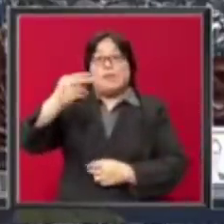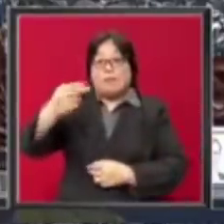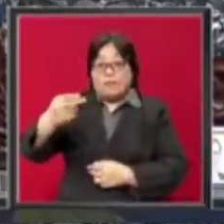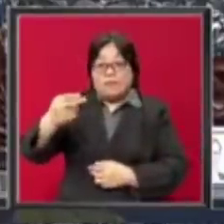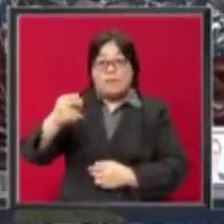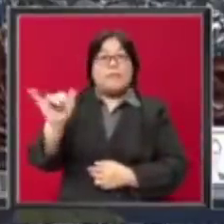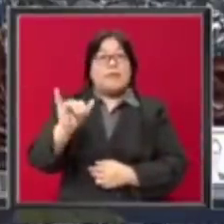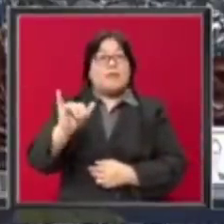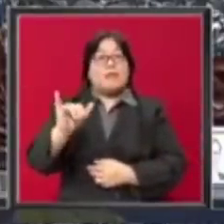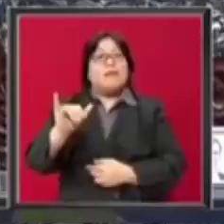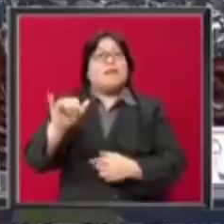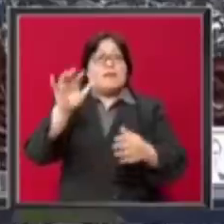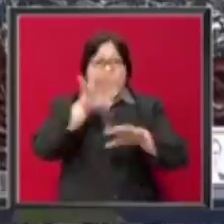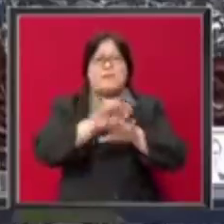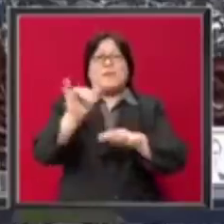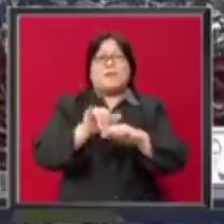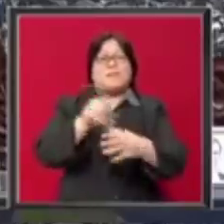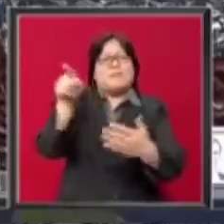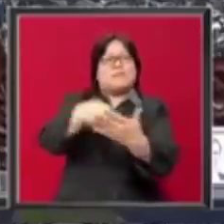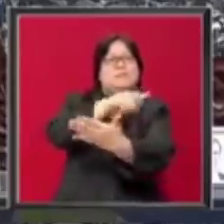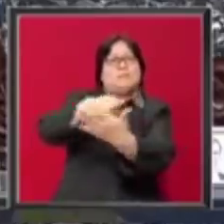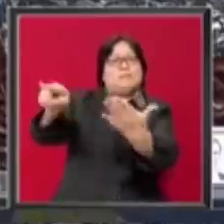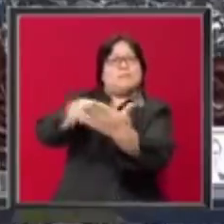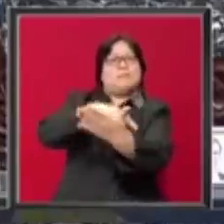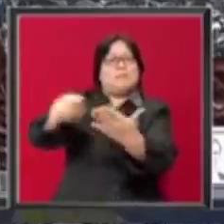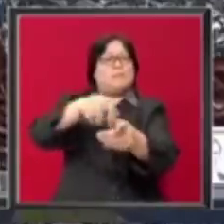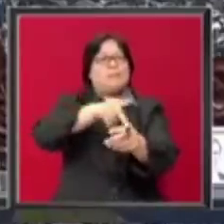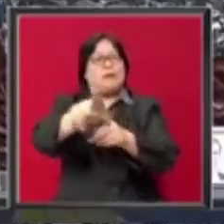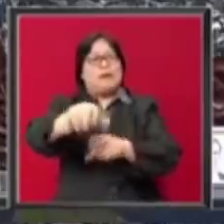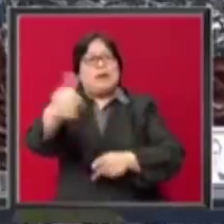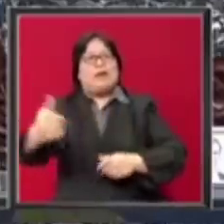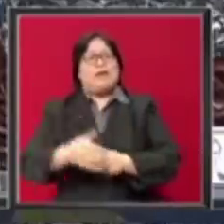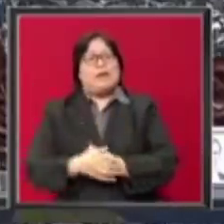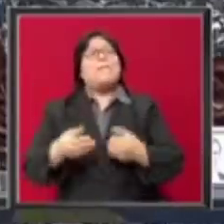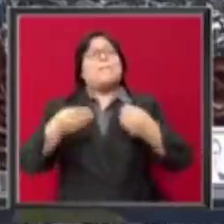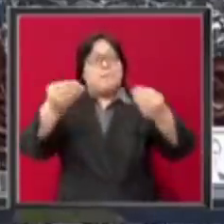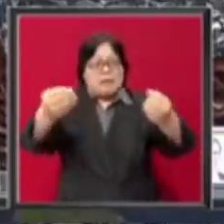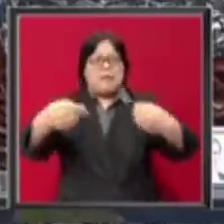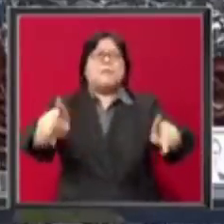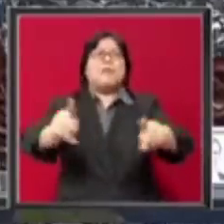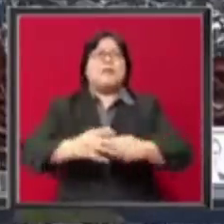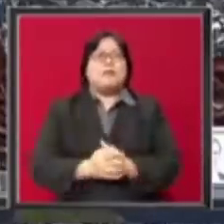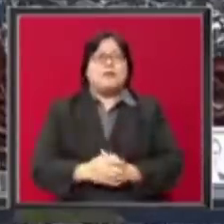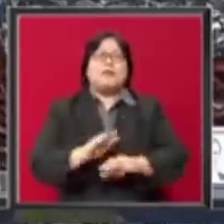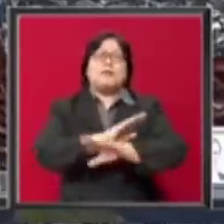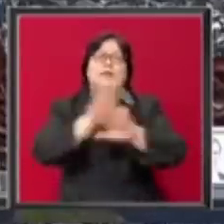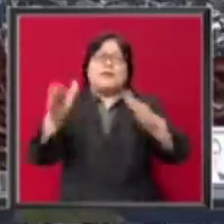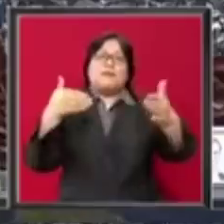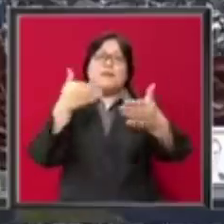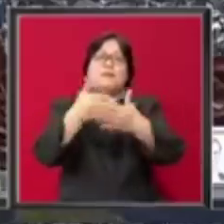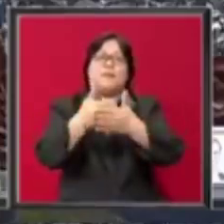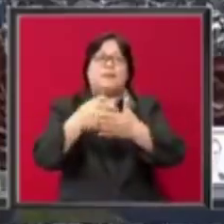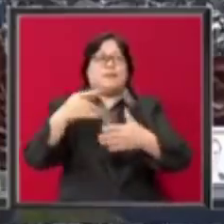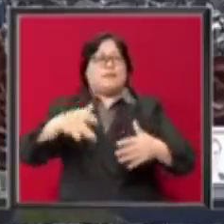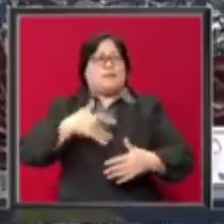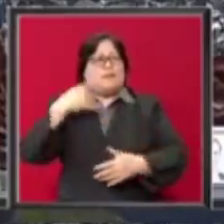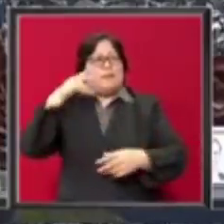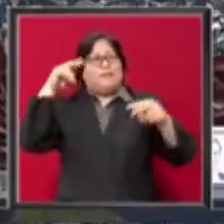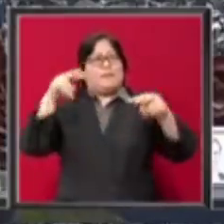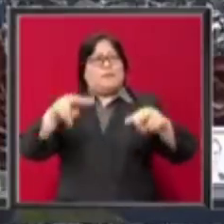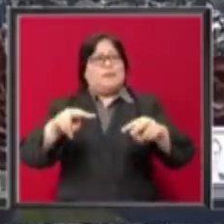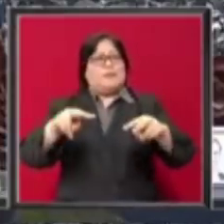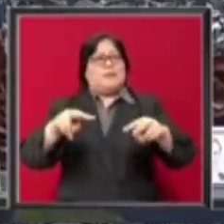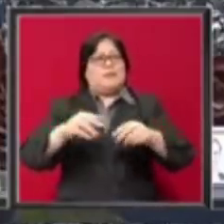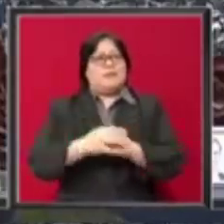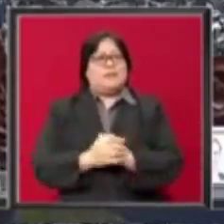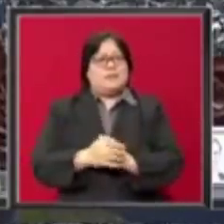juga dipertikai oleh ramai juga pakar-pakar yang lain. Jadi beri ruang. Janganlah sampai dianggap satu pandangan